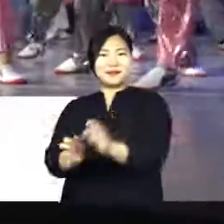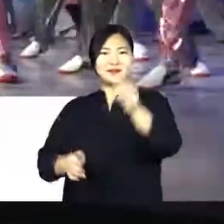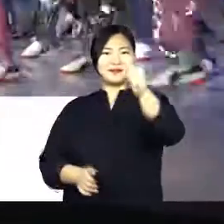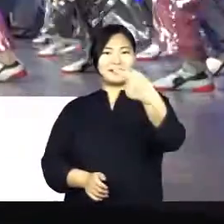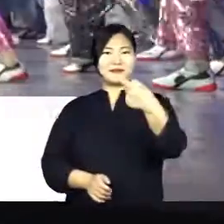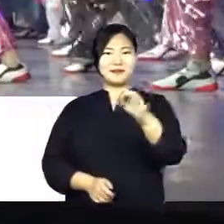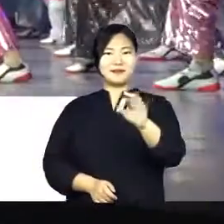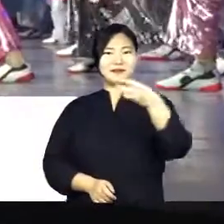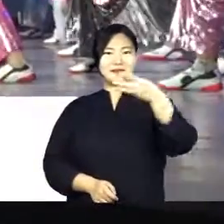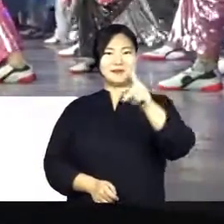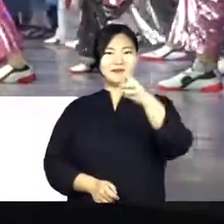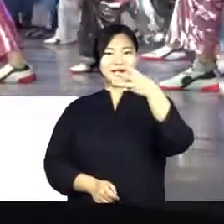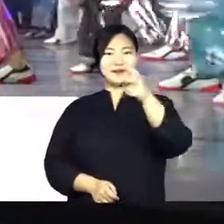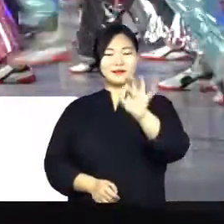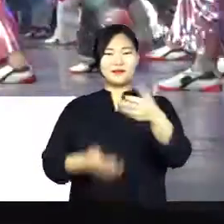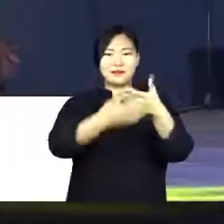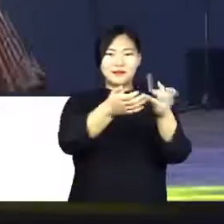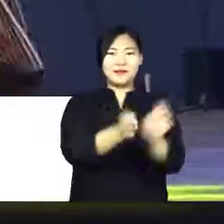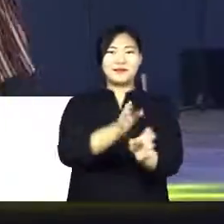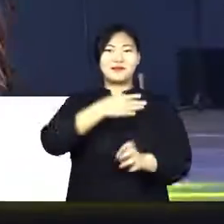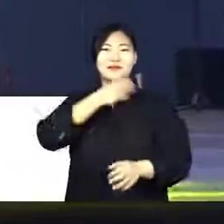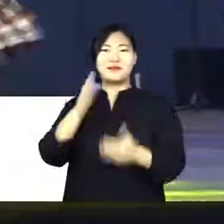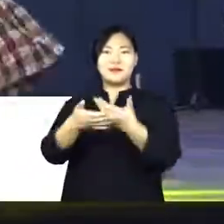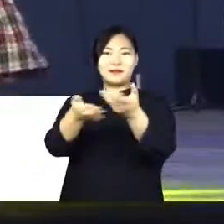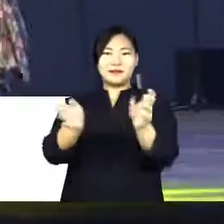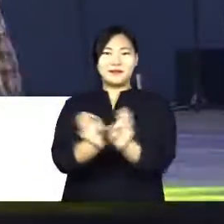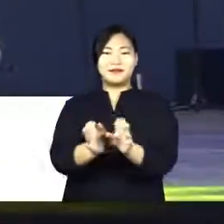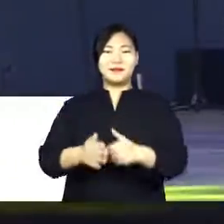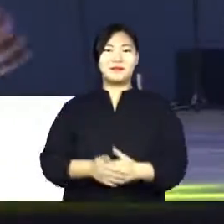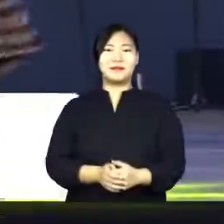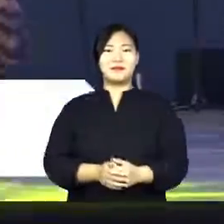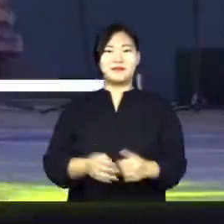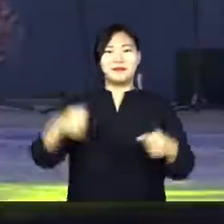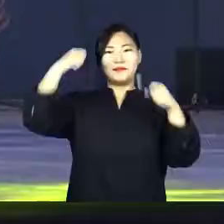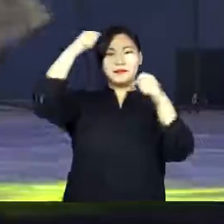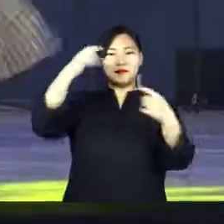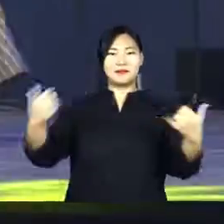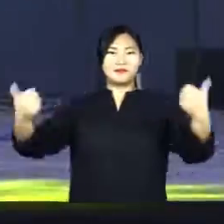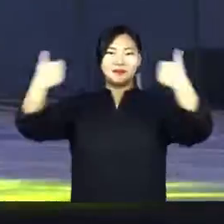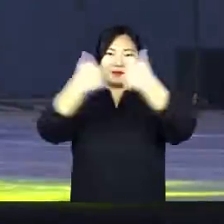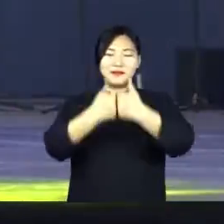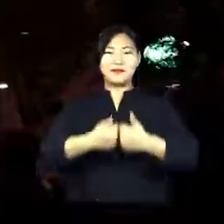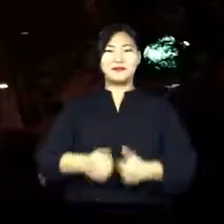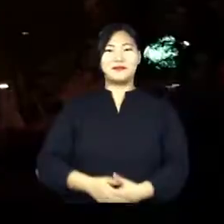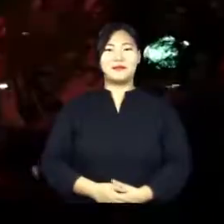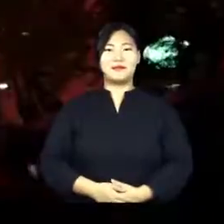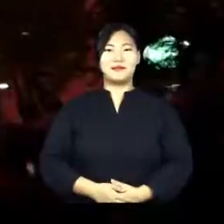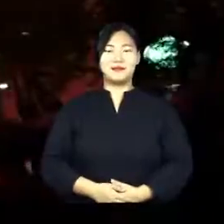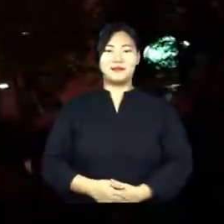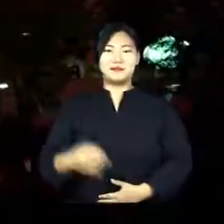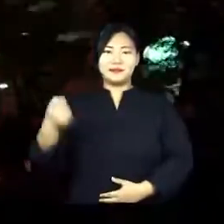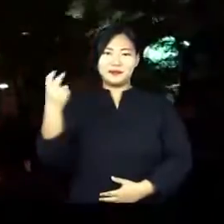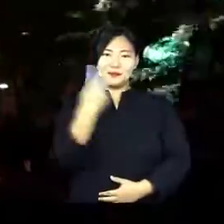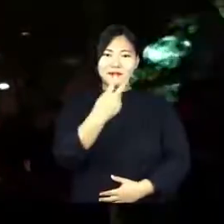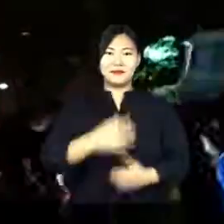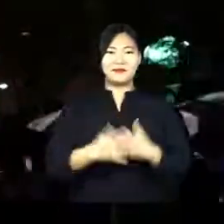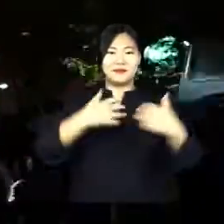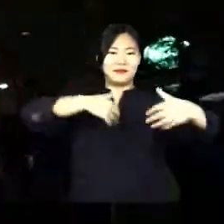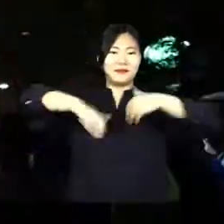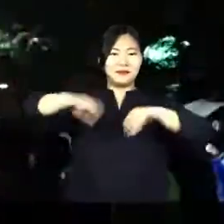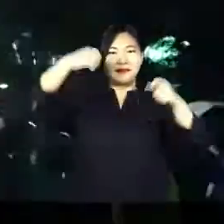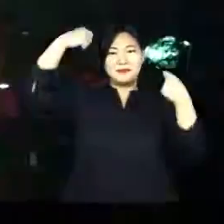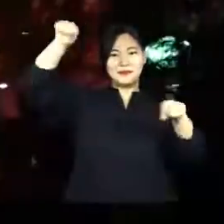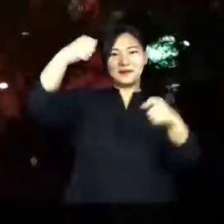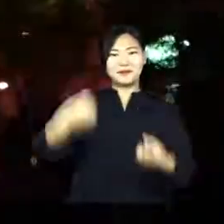학생부 일반부, 흥타령부 실버부로 나뉘어 진행되는 전국 춤 경연대회와 38팀 2천여